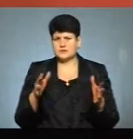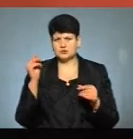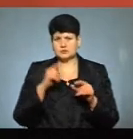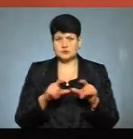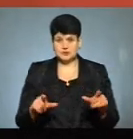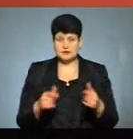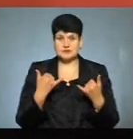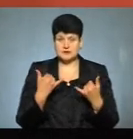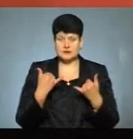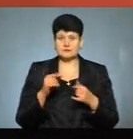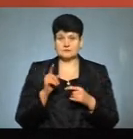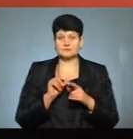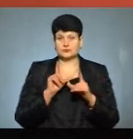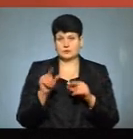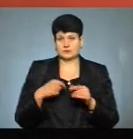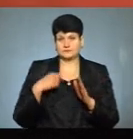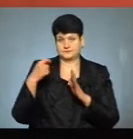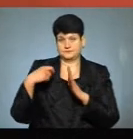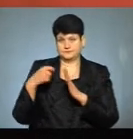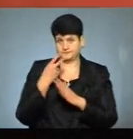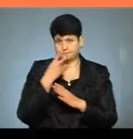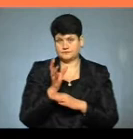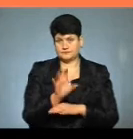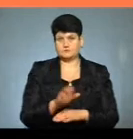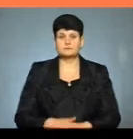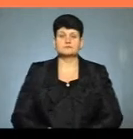Наші колеги побували там. Давайте подивимося сюжет з місця подій.